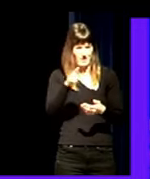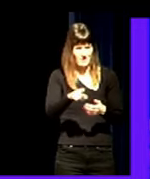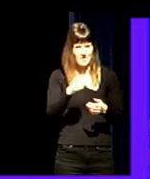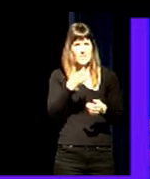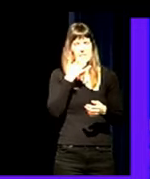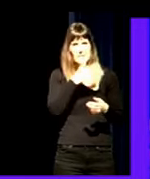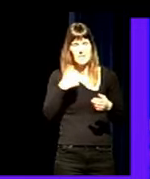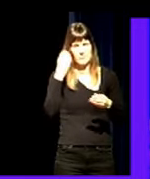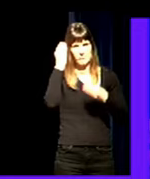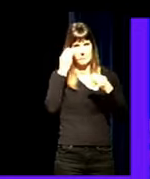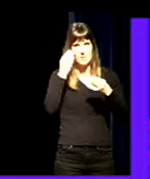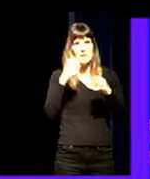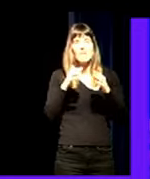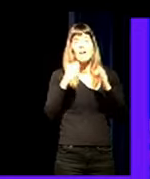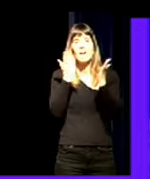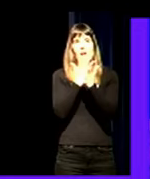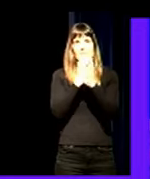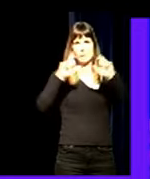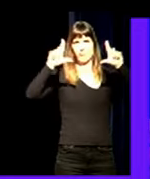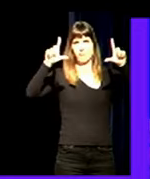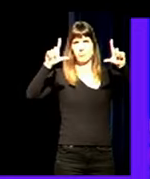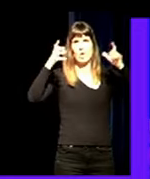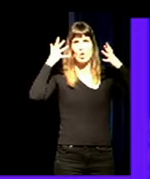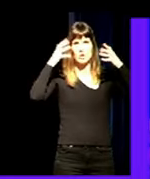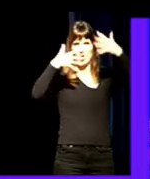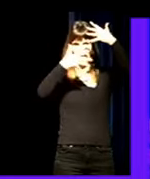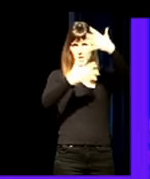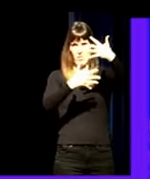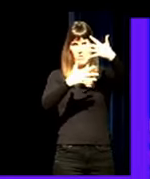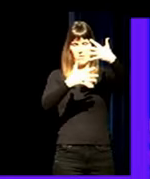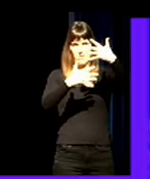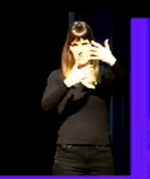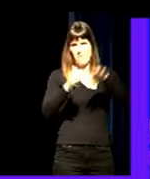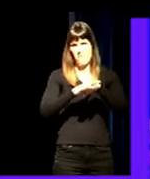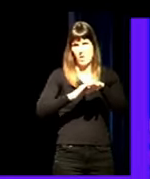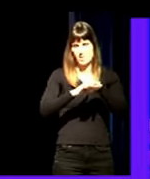adibidez, klasean, hau da, dekalogo hori dek, noraino zen notatuko limiteak